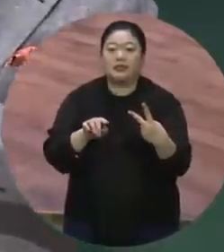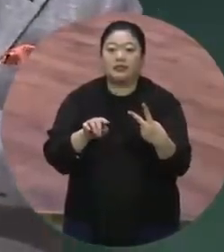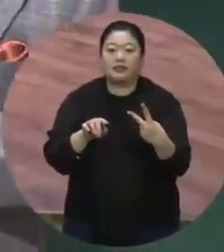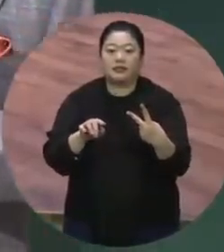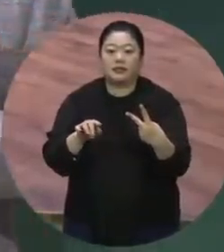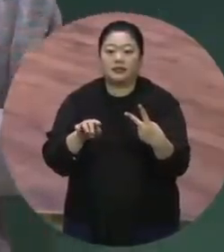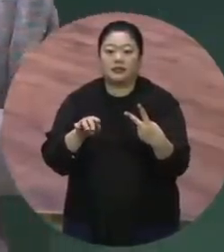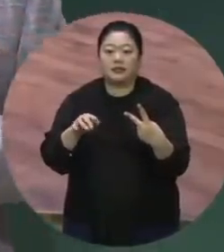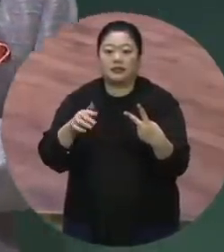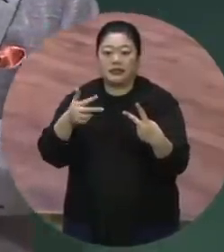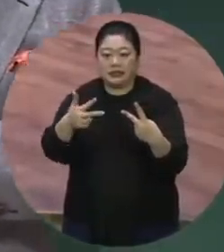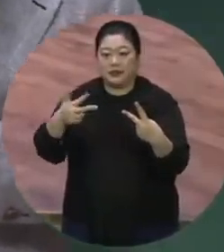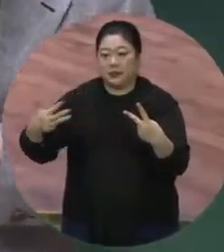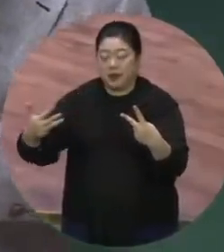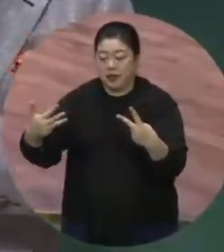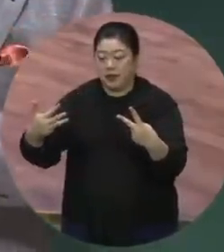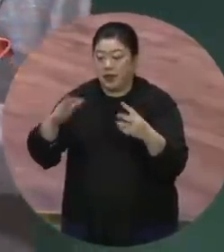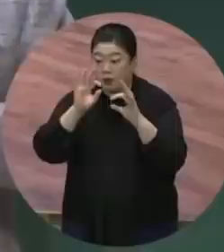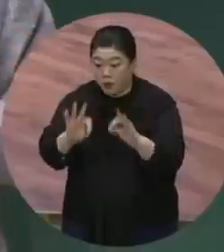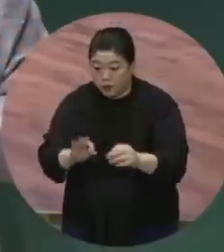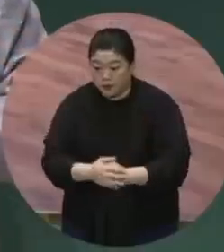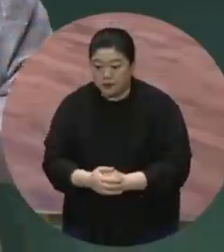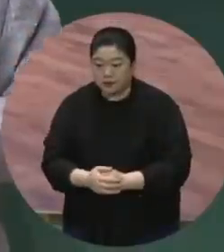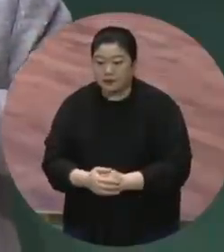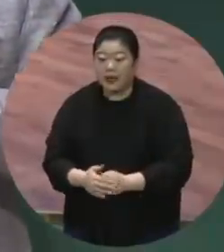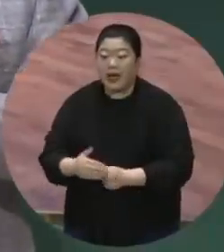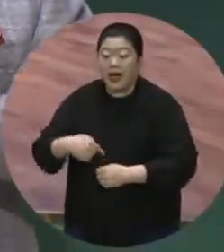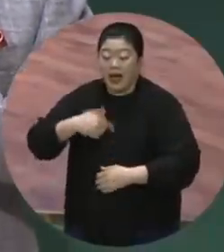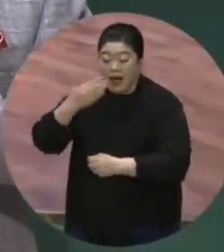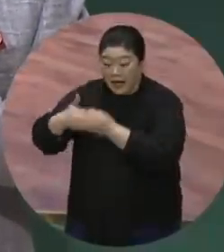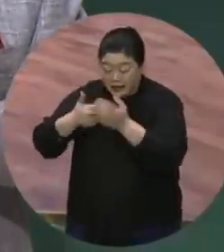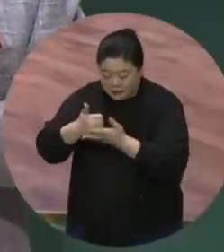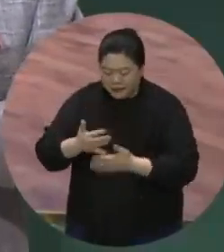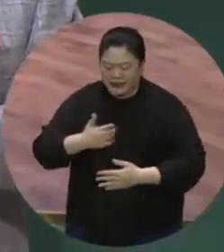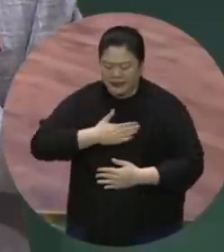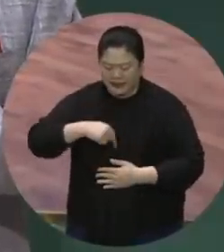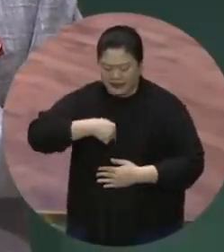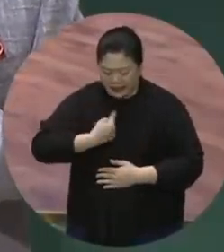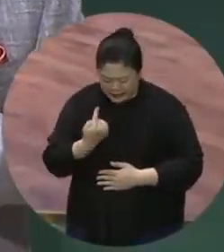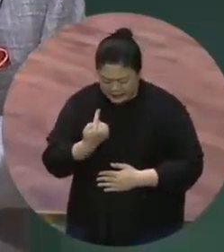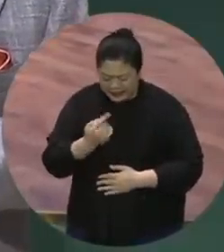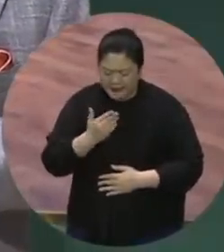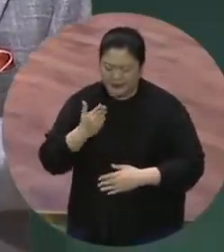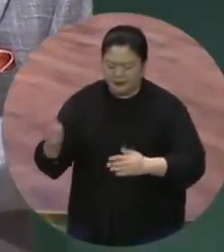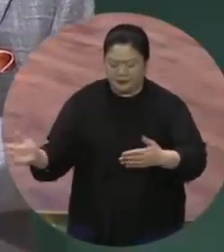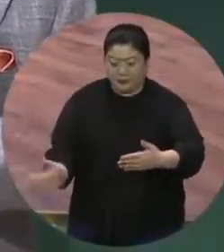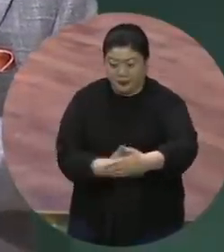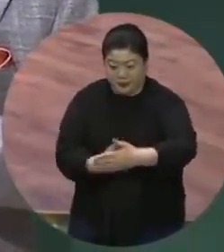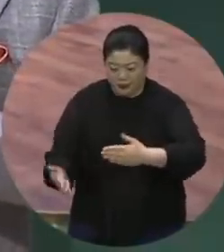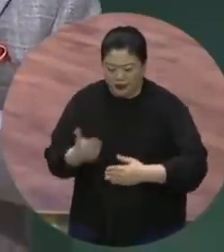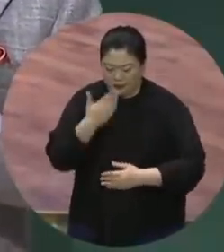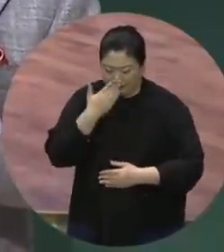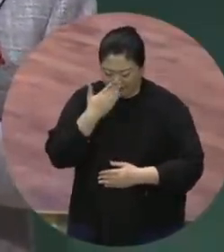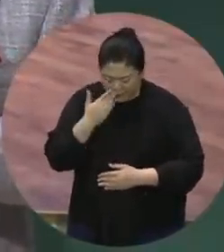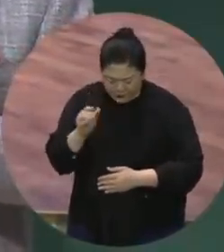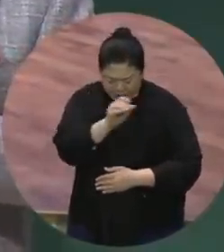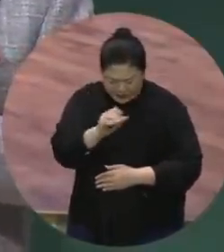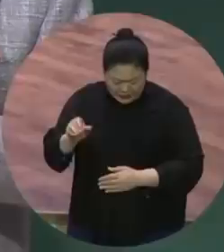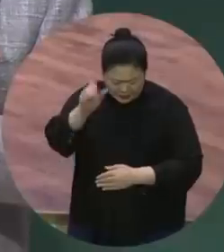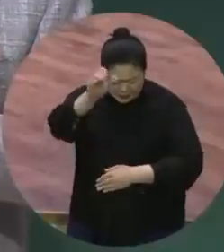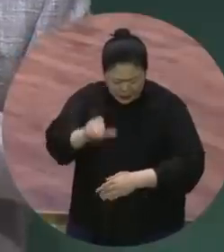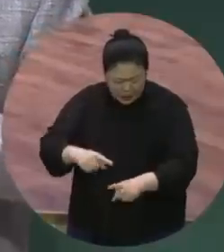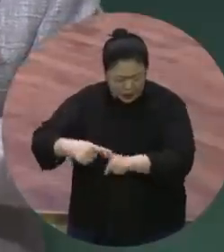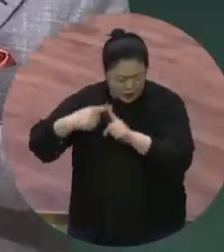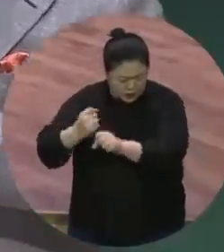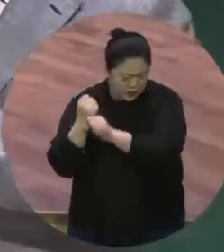자, 하나님이 어떻게 낮췄습니까? 자기를 비워 십자가에, 십자가에